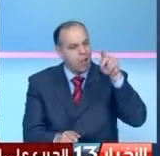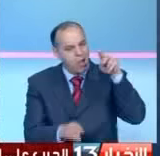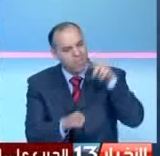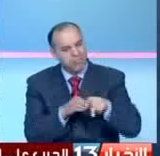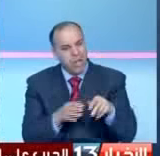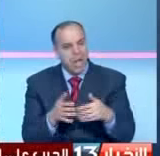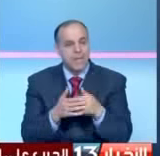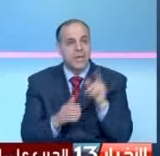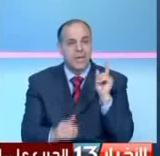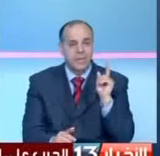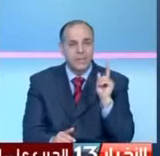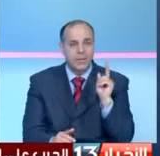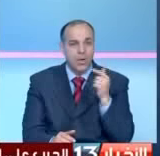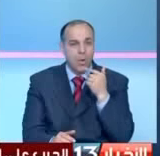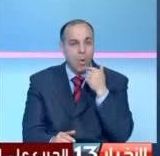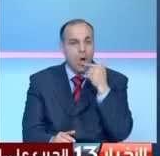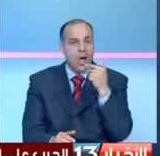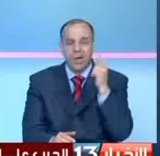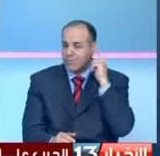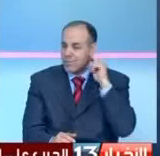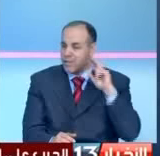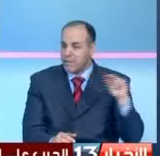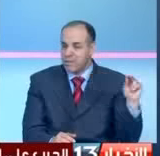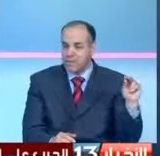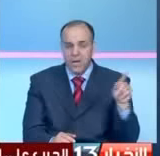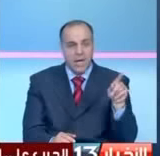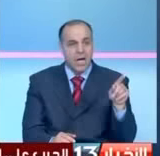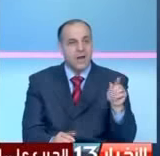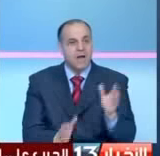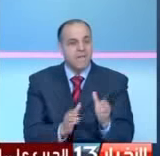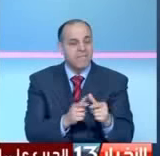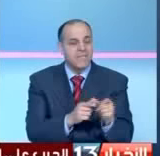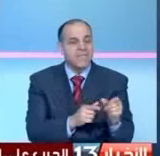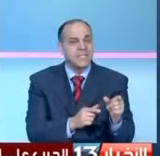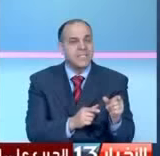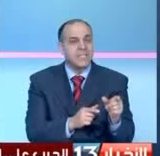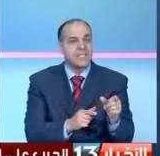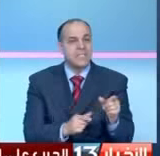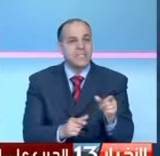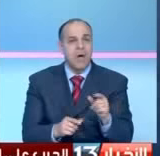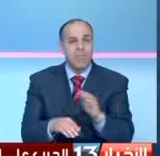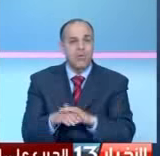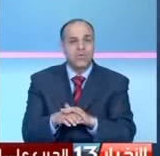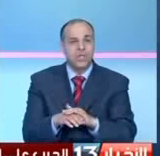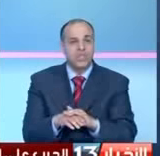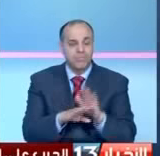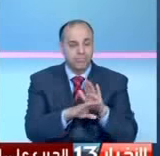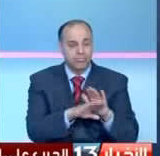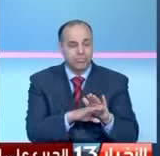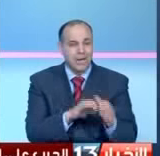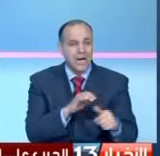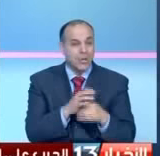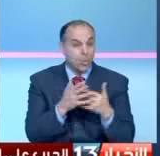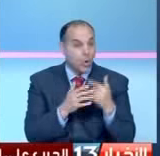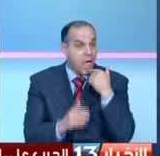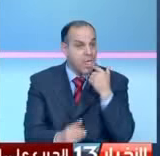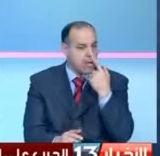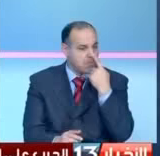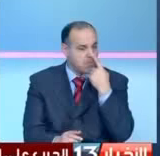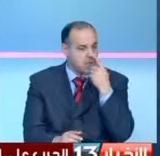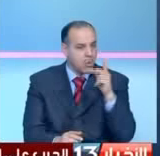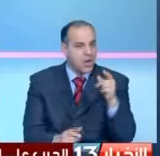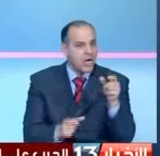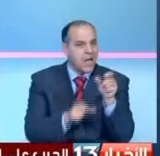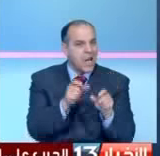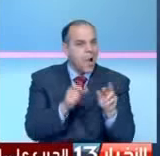للعقوبات الأمريكية. وقالت ذات المصادر إن فصيلا يقوده مايكل فلين مستشار الأمن القومي لترامب يرغب في إدراج